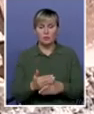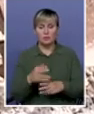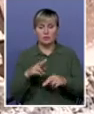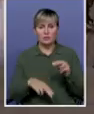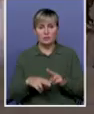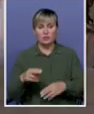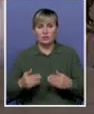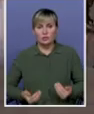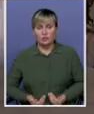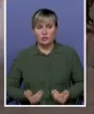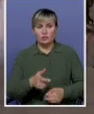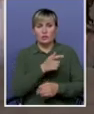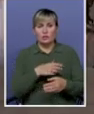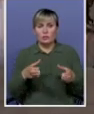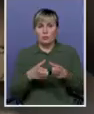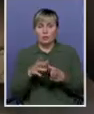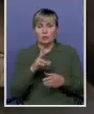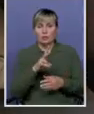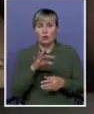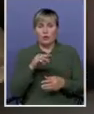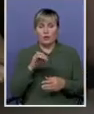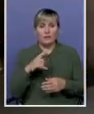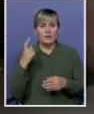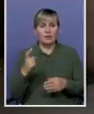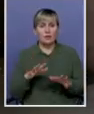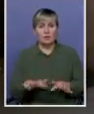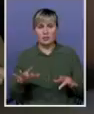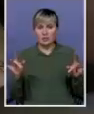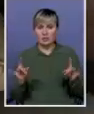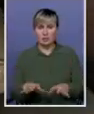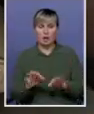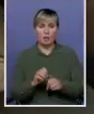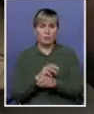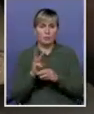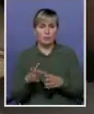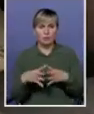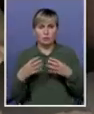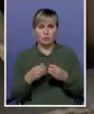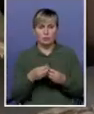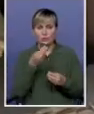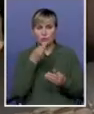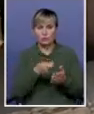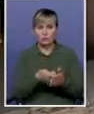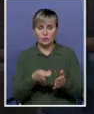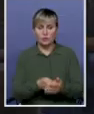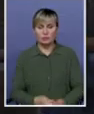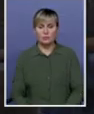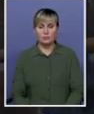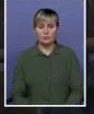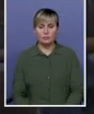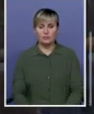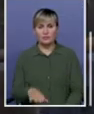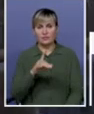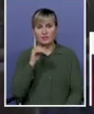возведением жилого объекта члены партии «Нур-Отан». А вот владельцы местных ресторанов обеспечивают семью горячим питанием. Вы знаете,